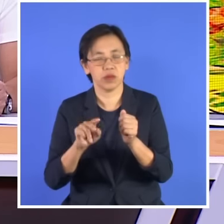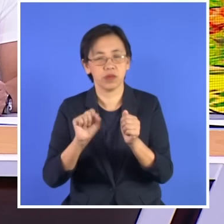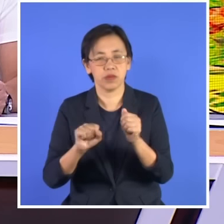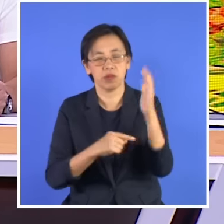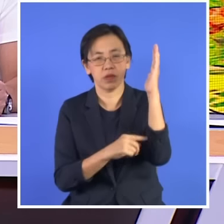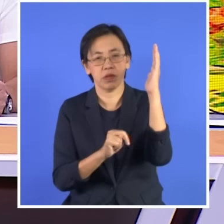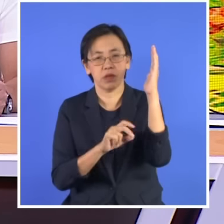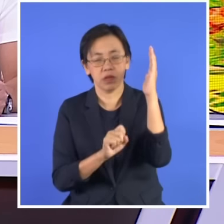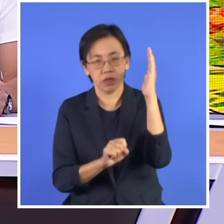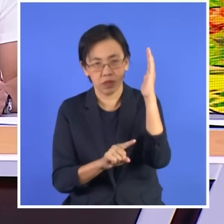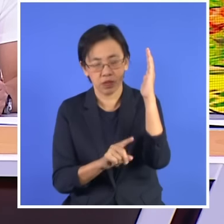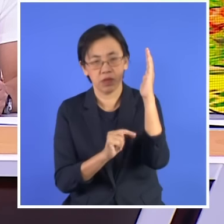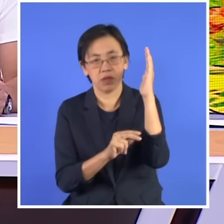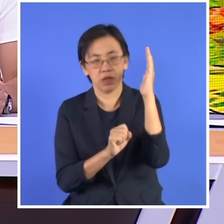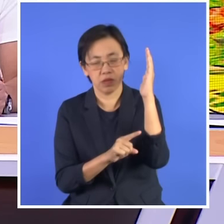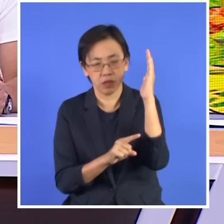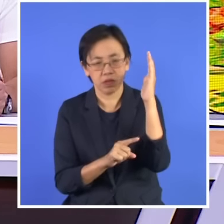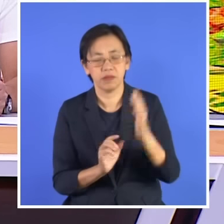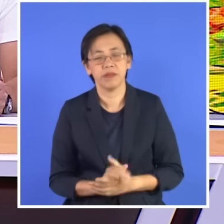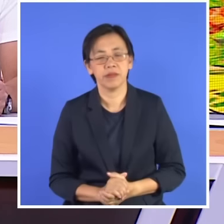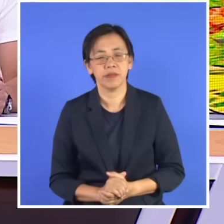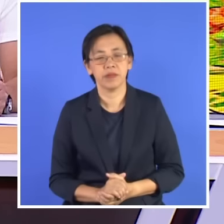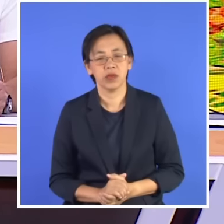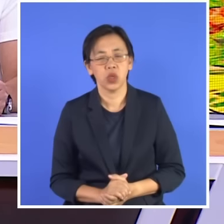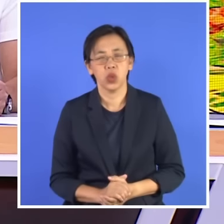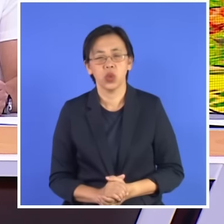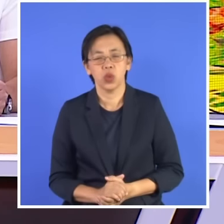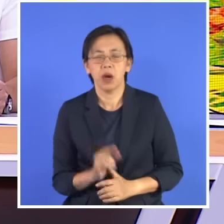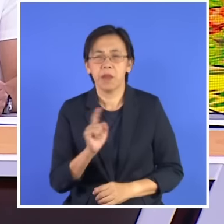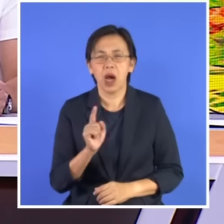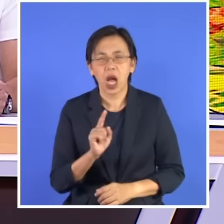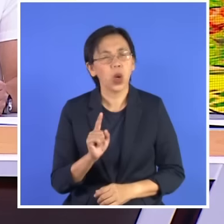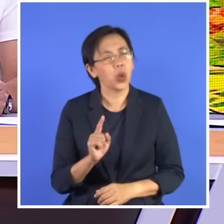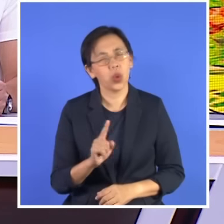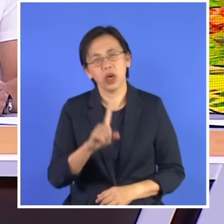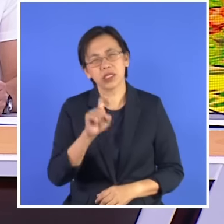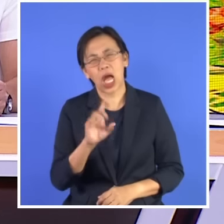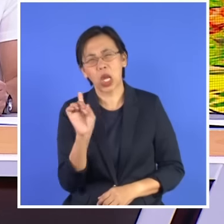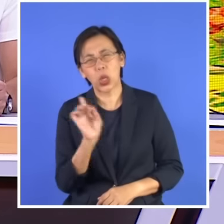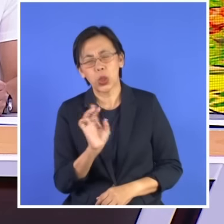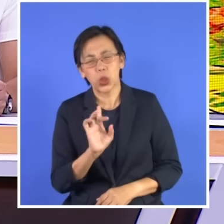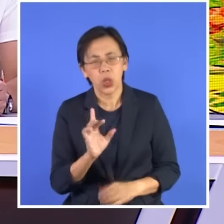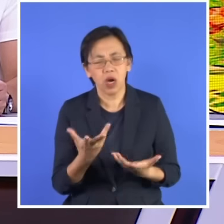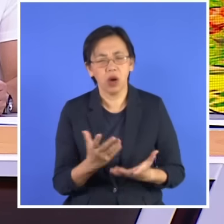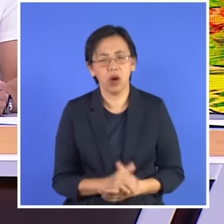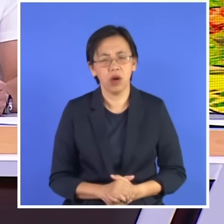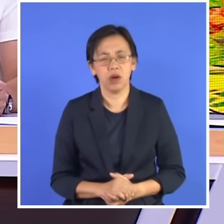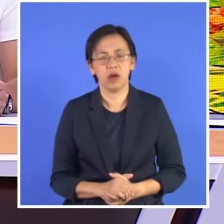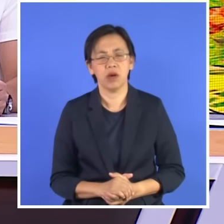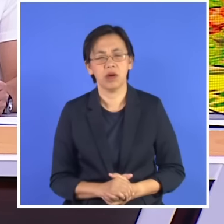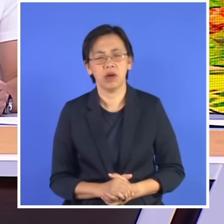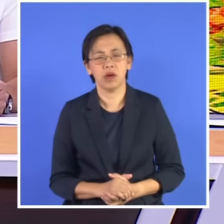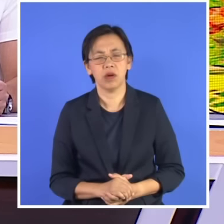นี่เกือบตายไปเหมือนกันเขาใช้ภาษาพาทหัวว่าวิดขิดวิดวิดขิดใช่